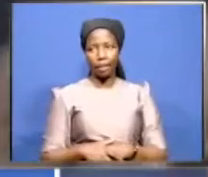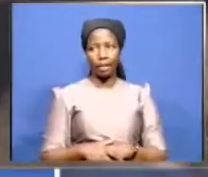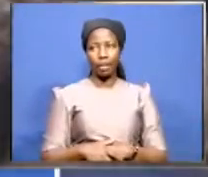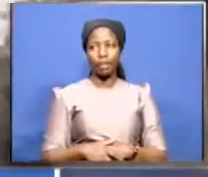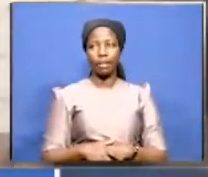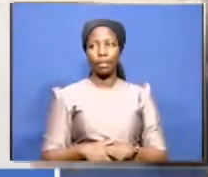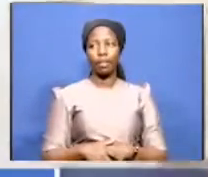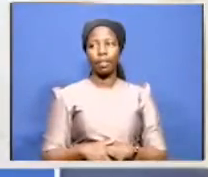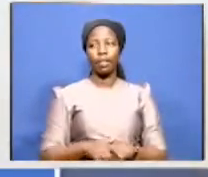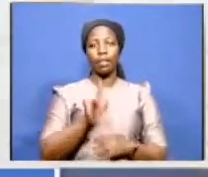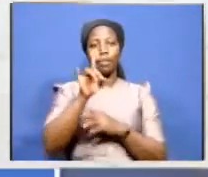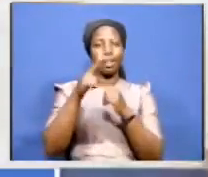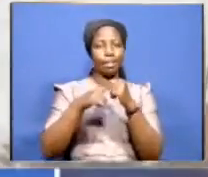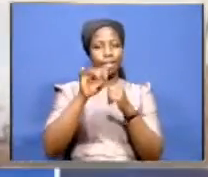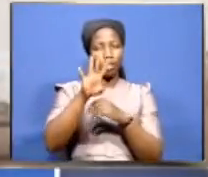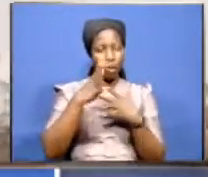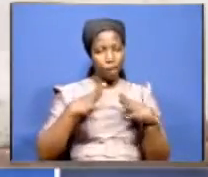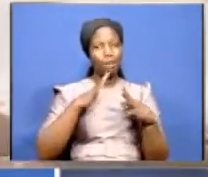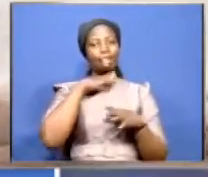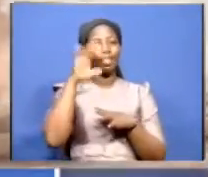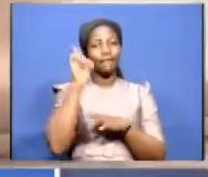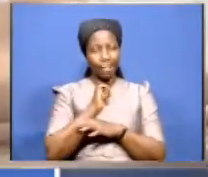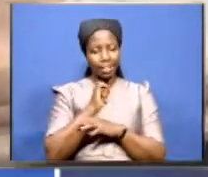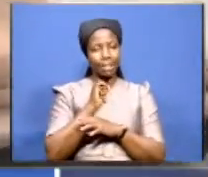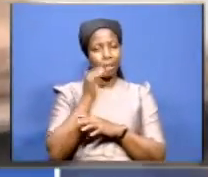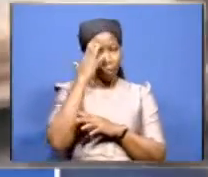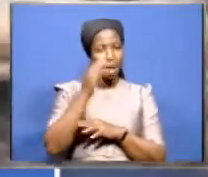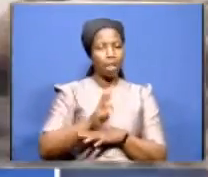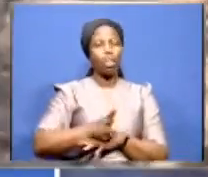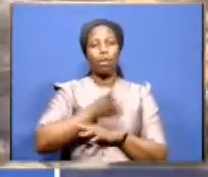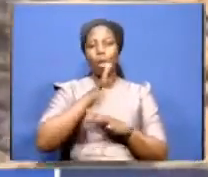wapatao 164 wameaga dunia kutokana na mafuriko.